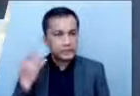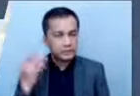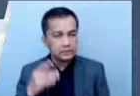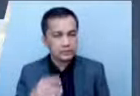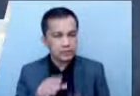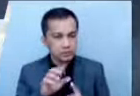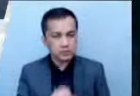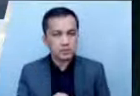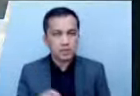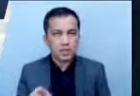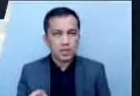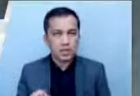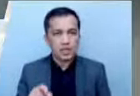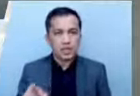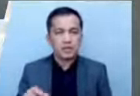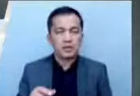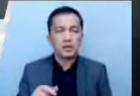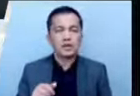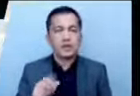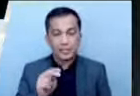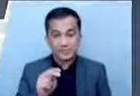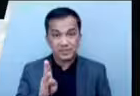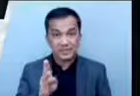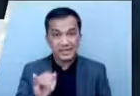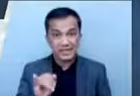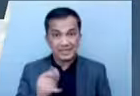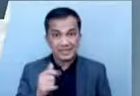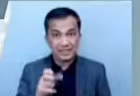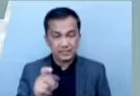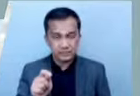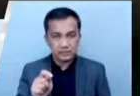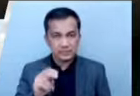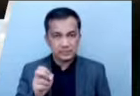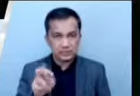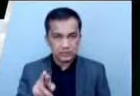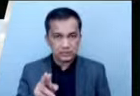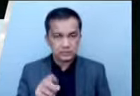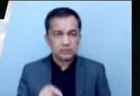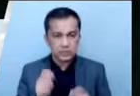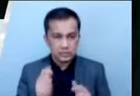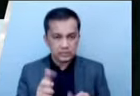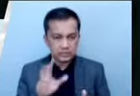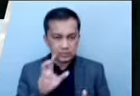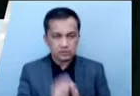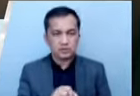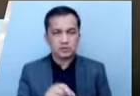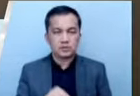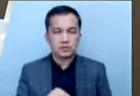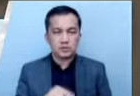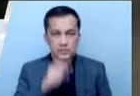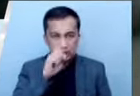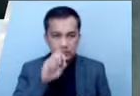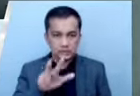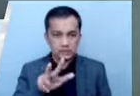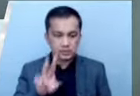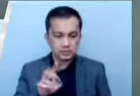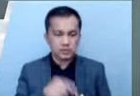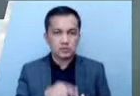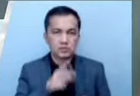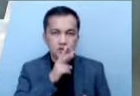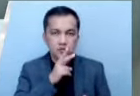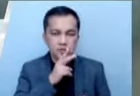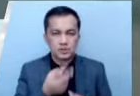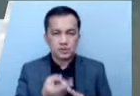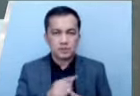kumilos na ang mga ahente ng NBI-NCR at agad inaresto ang 37 anyos na suspect na taga Bacoor,